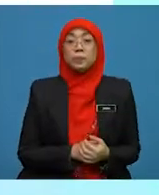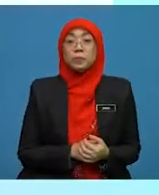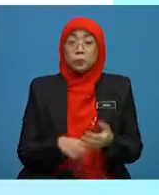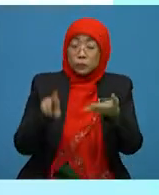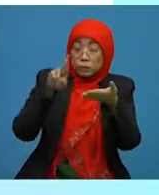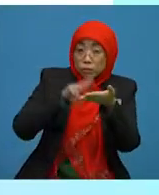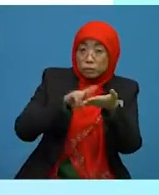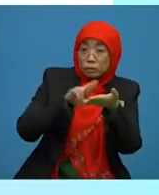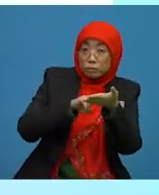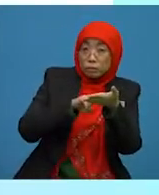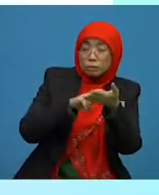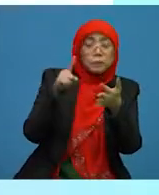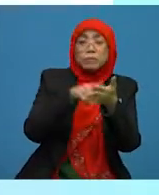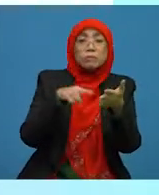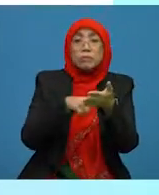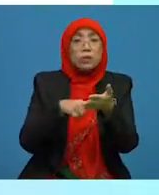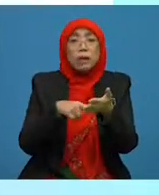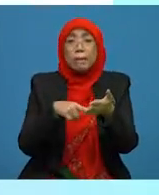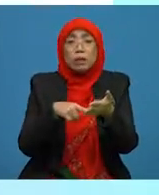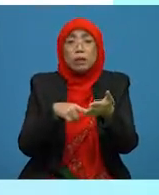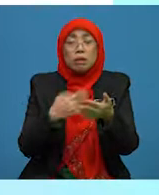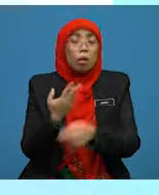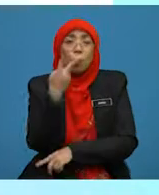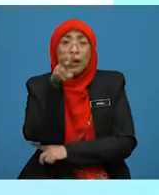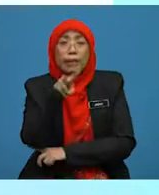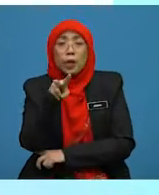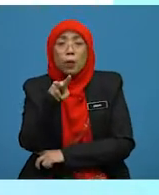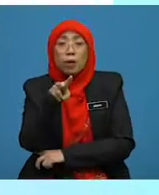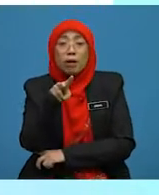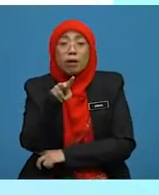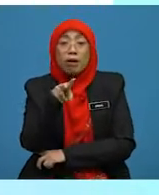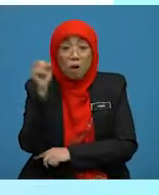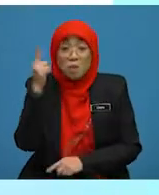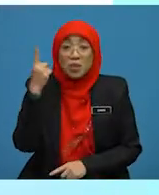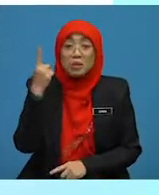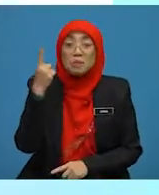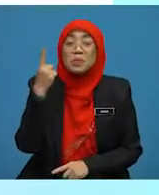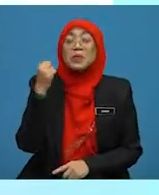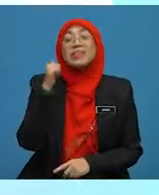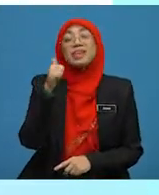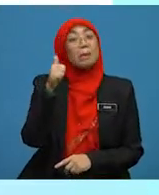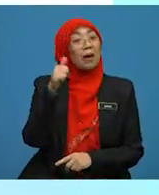benda yang dirujuk. Boleh faham ya para pelajar? Bagus.